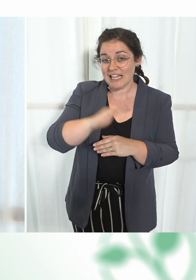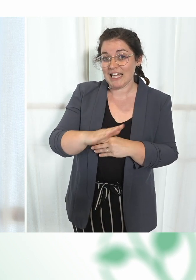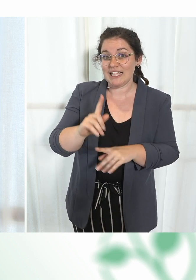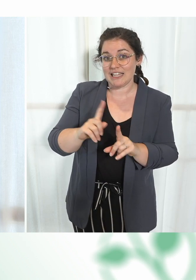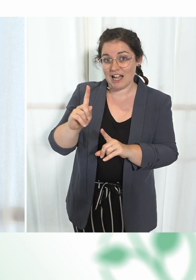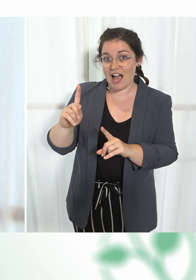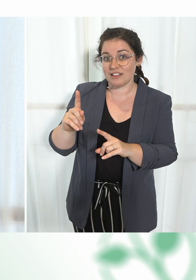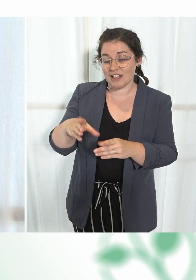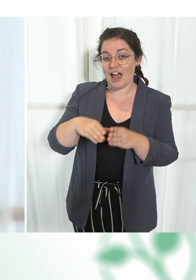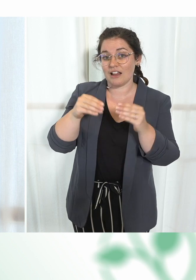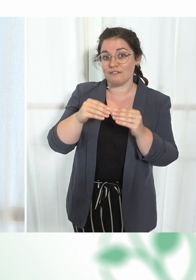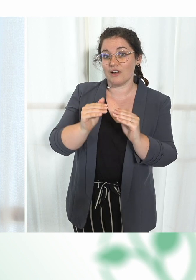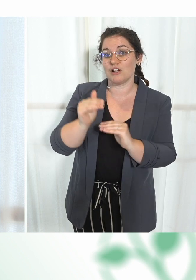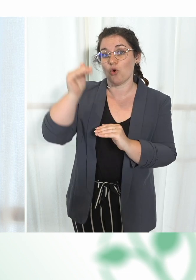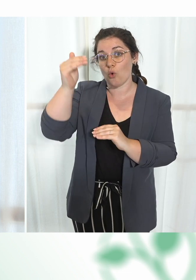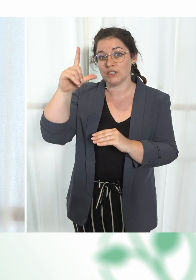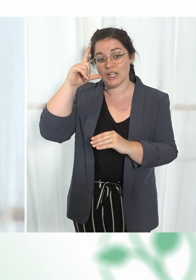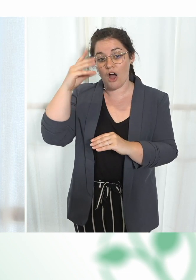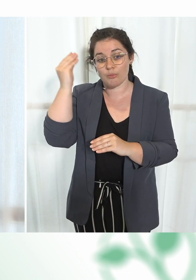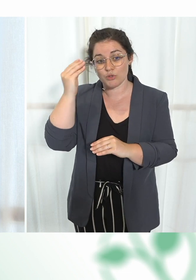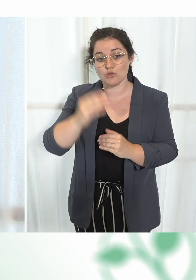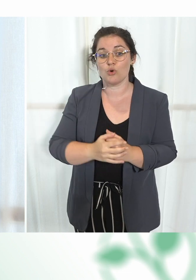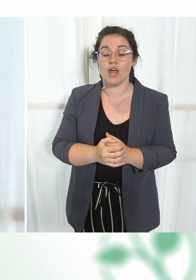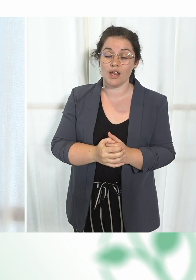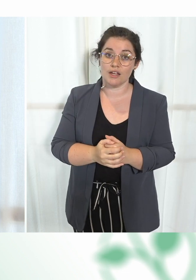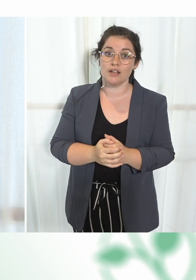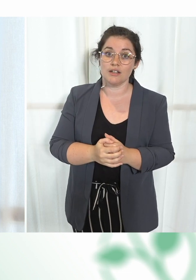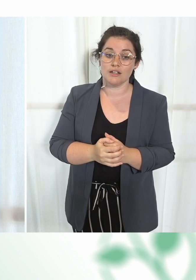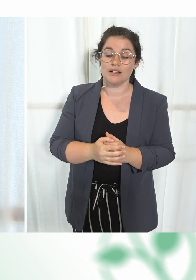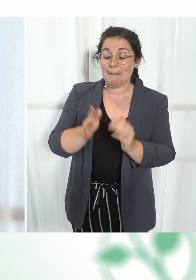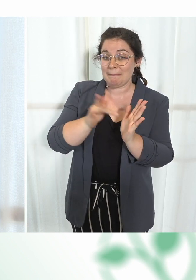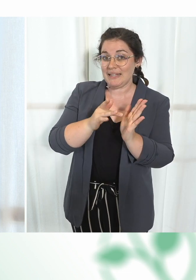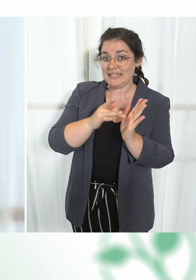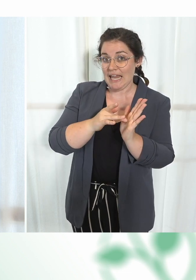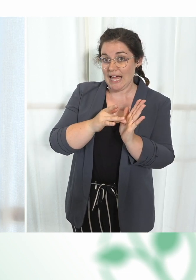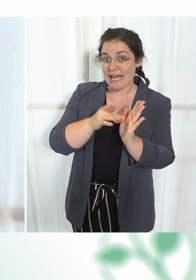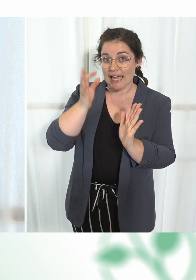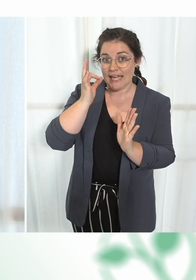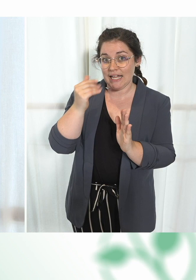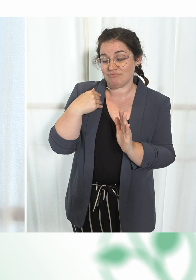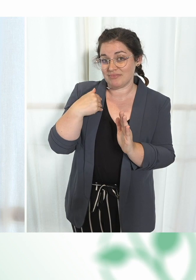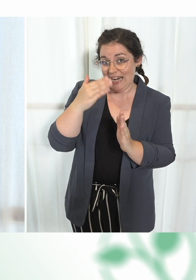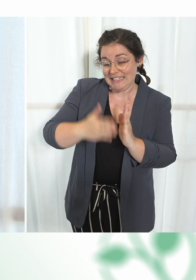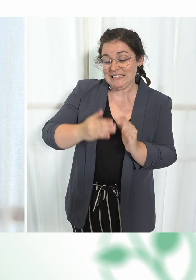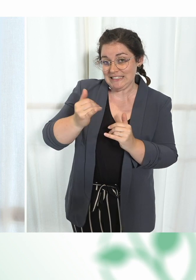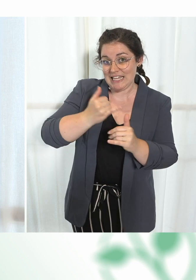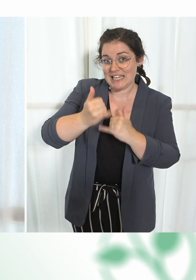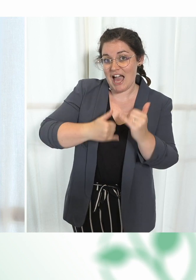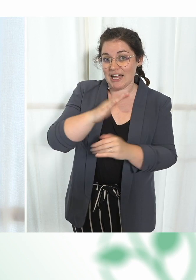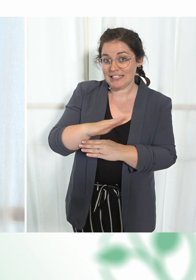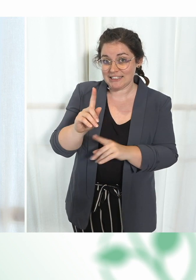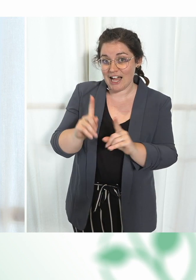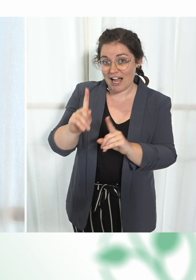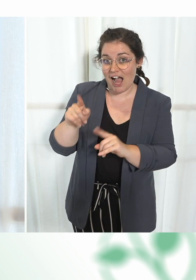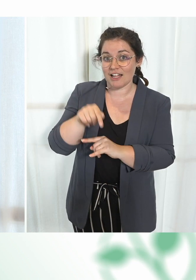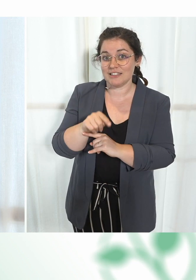Kindergarten gekommen, der Große in die Hauptschule gekommen, die Mittlere ist das letzte Jahr im Kindergarten und da